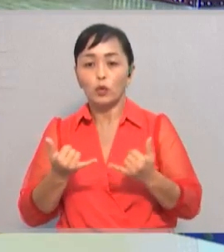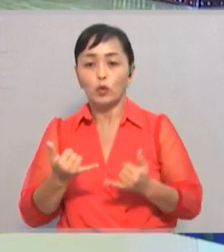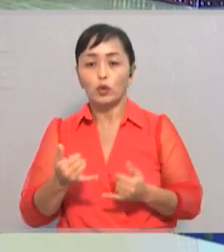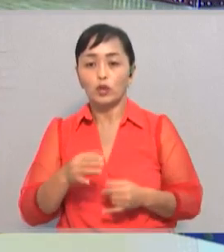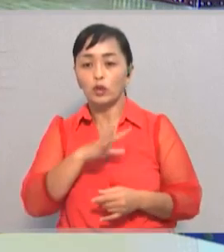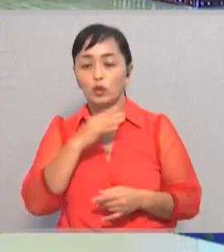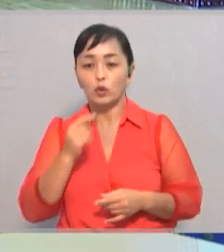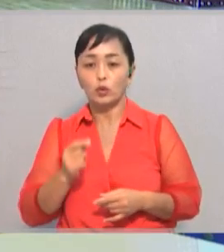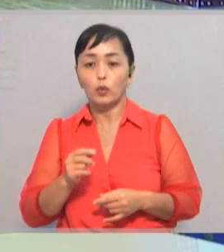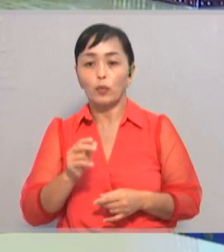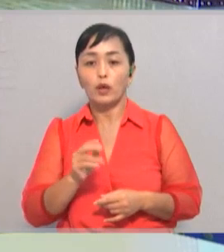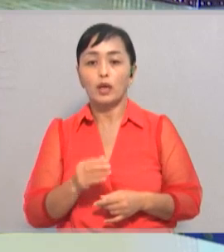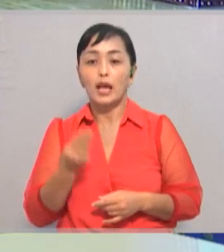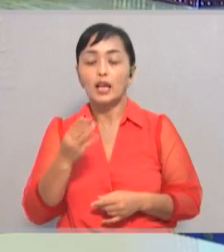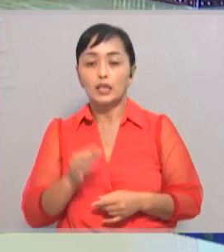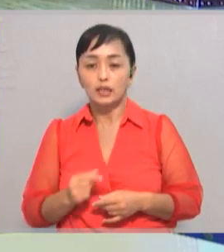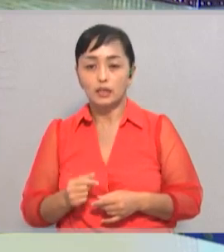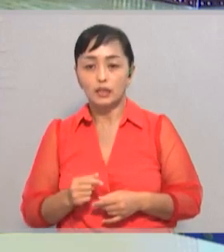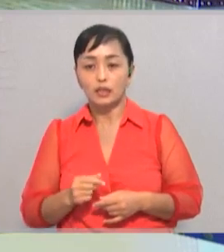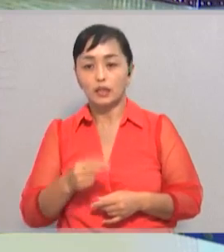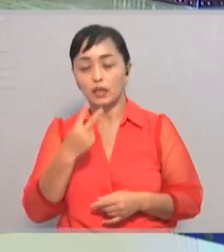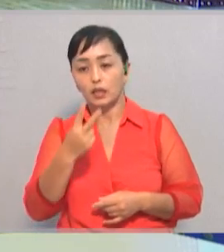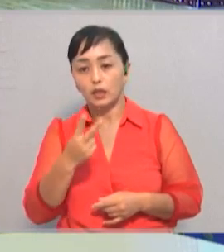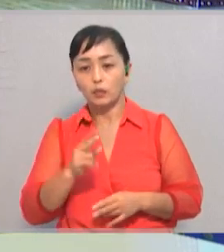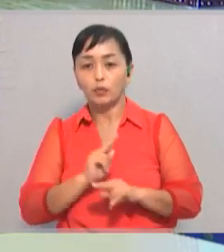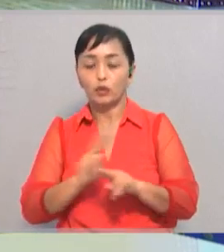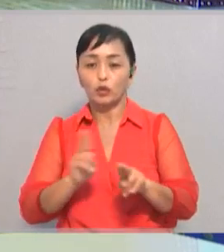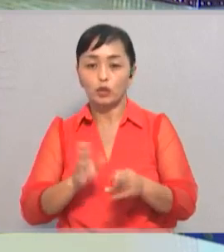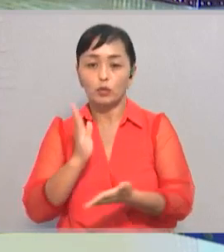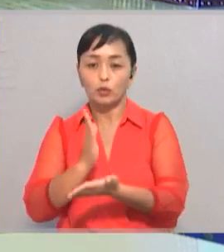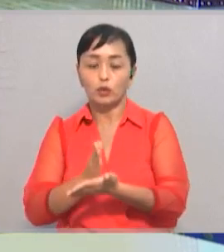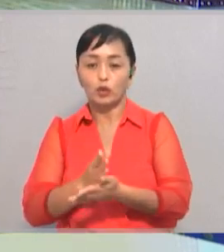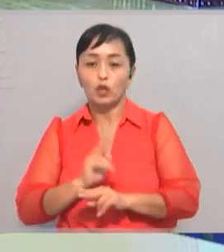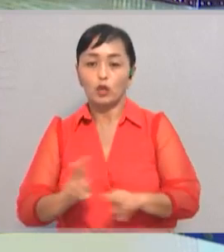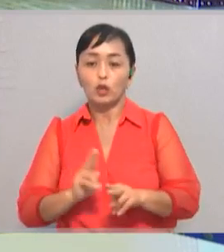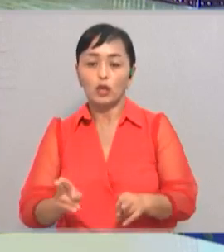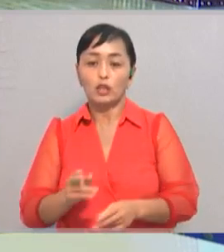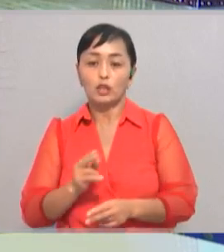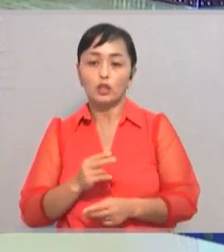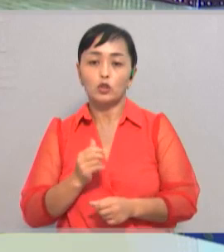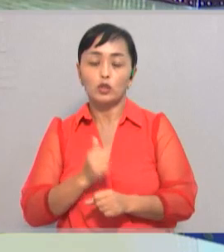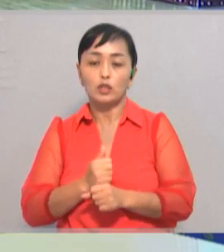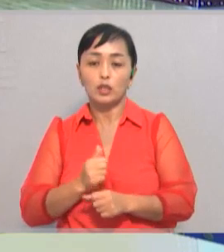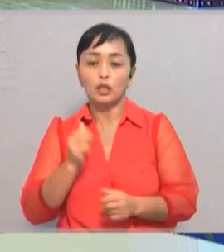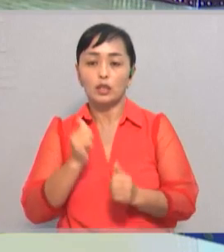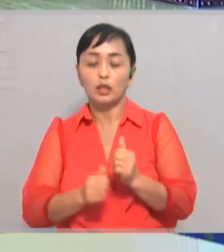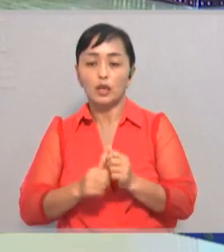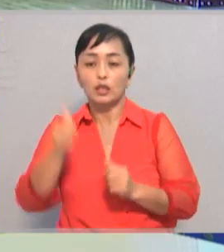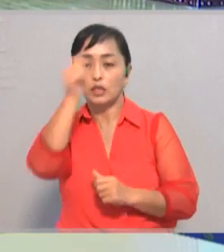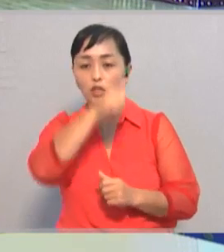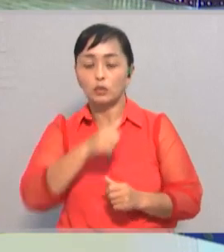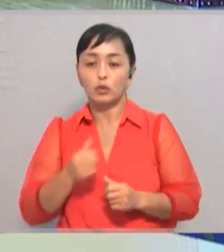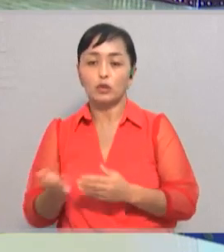насихаттап, жас ұрпақты отансүйгіштікке, еңбекқорлыққа тәрбиелеуге бағытталған. Сондай-ақ ұлағат ұстаздардың жыл бойы атқарған жұмыстары талқыланып,